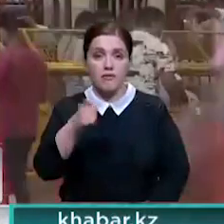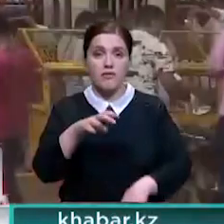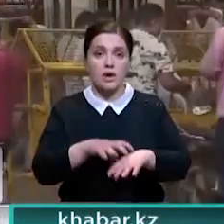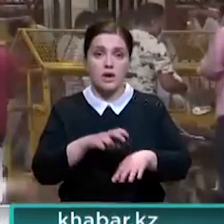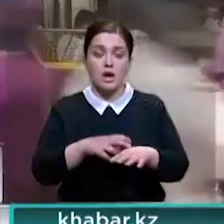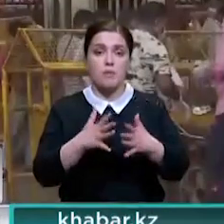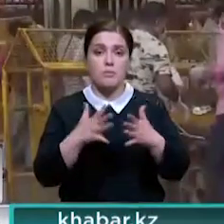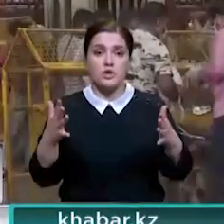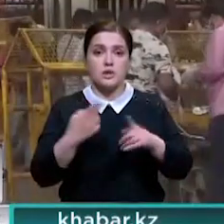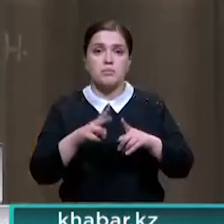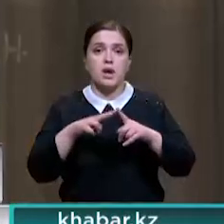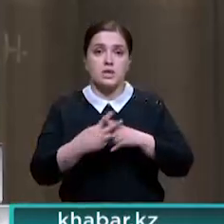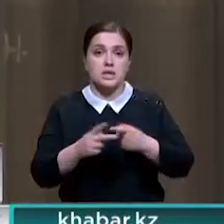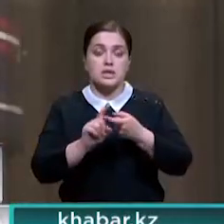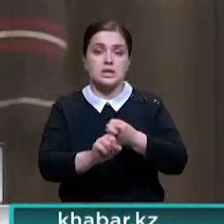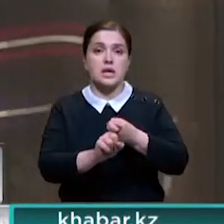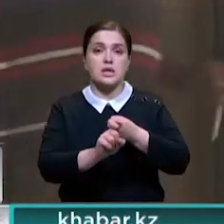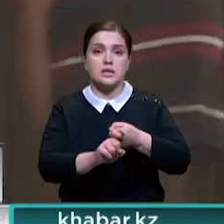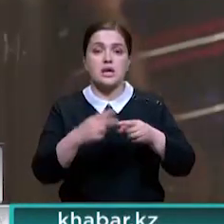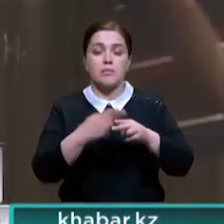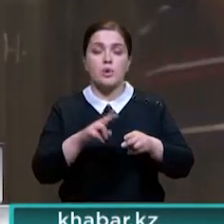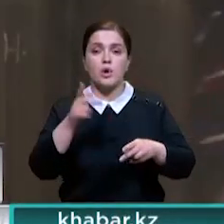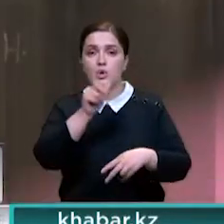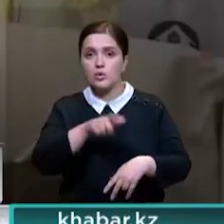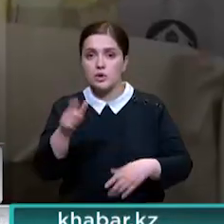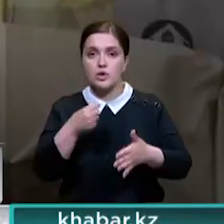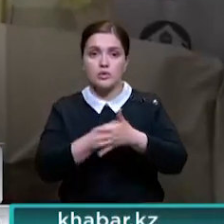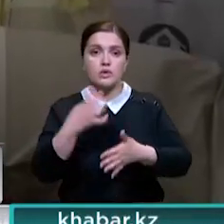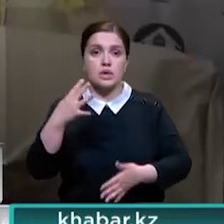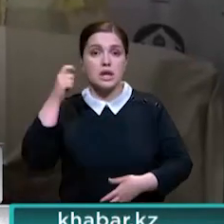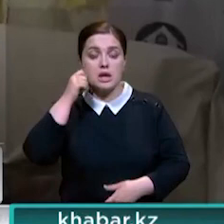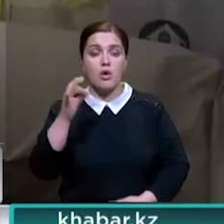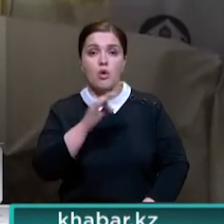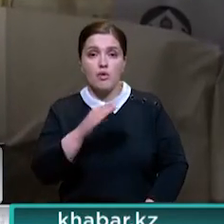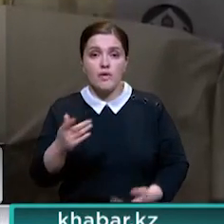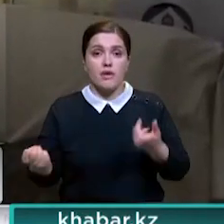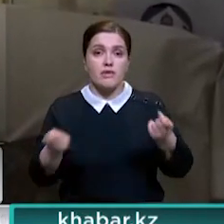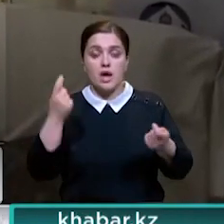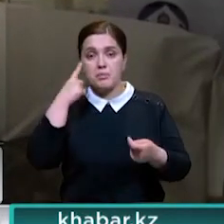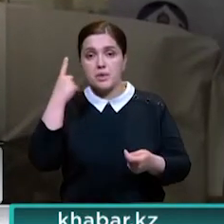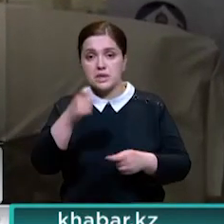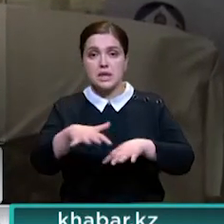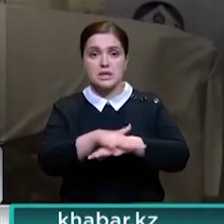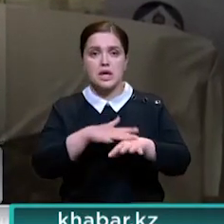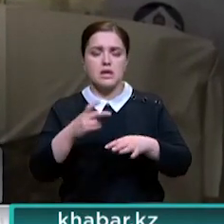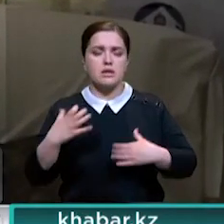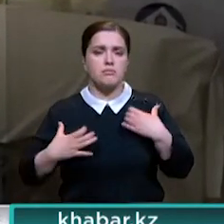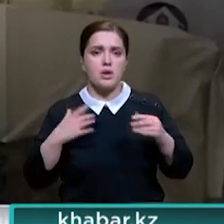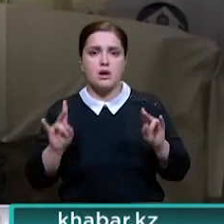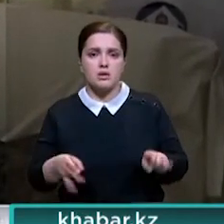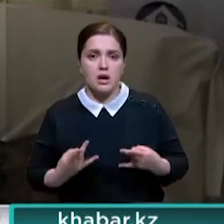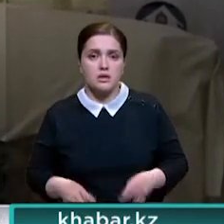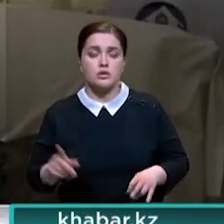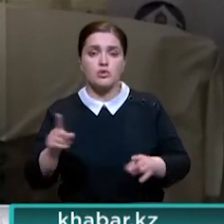большая часть заразившихся мукор микозом это люди до 40 лет официальной власти призывают население не поддаваться панике утверждая